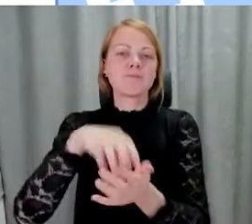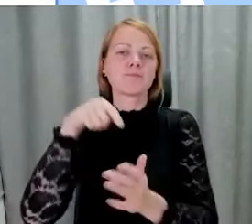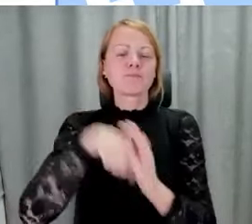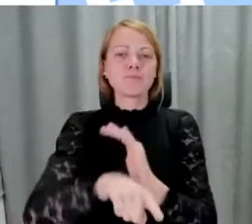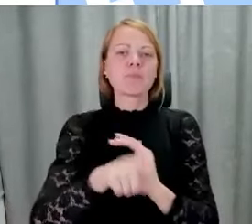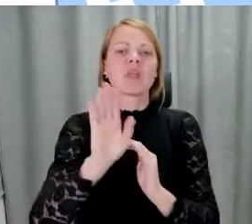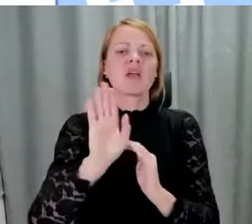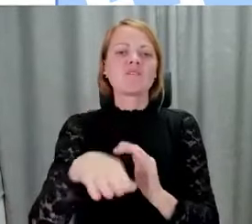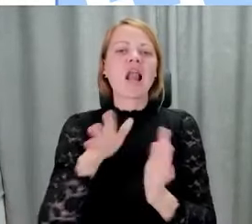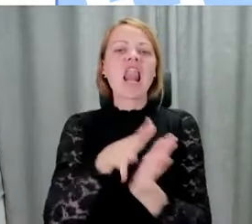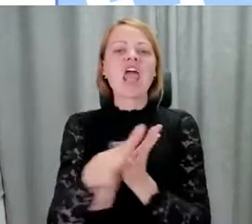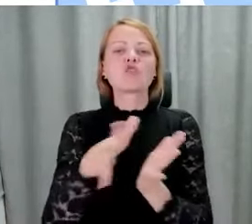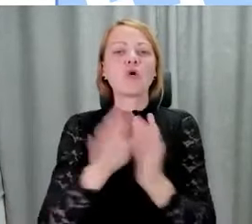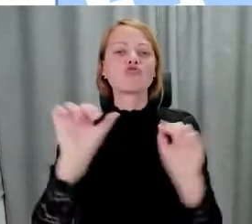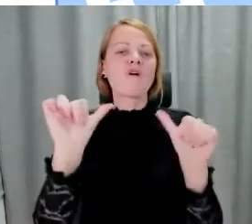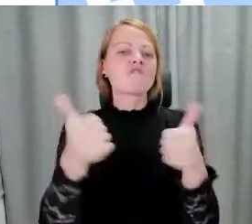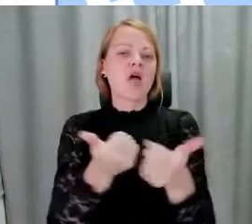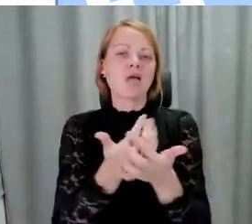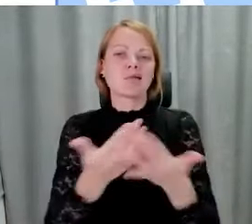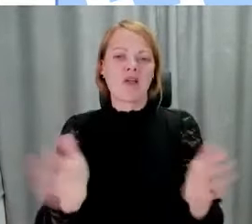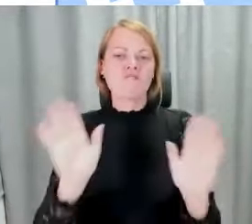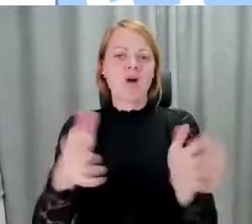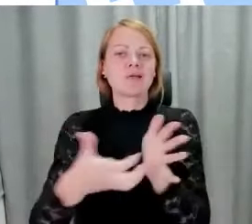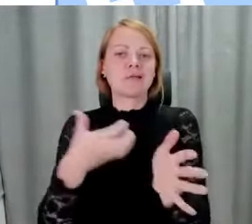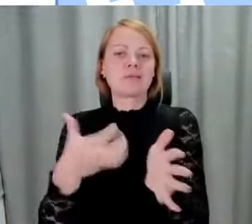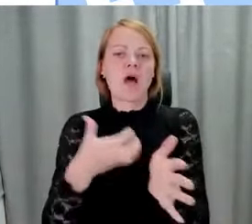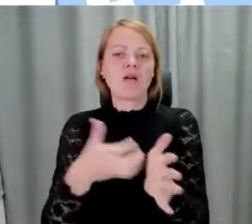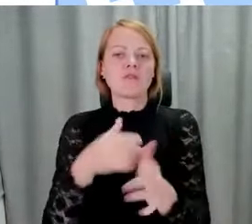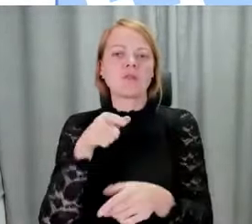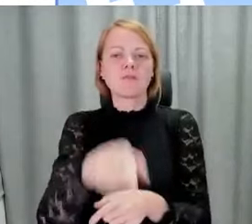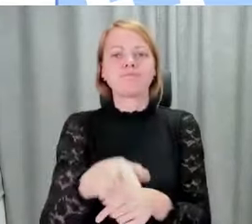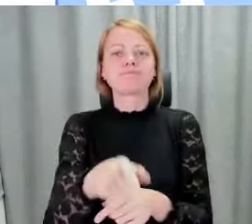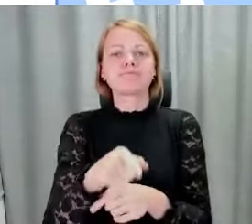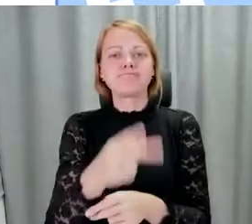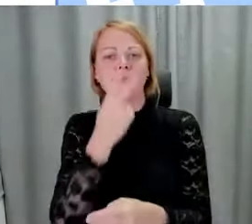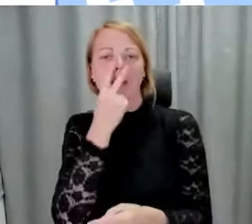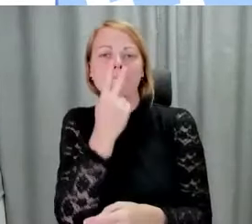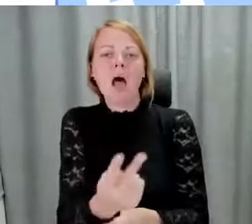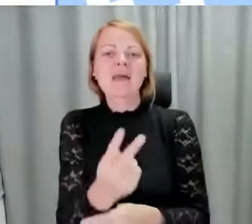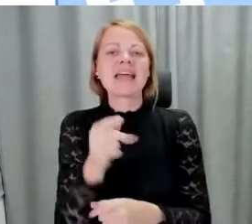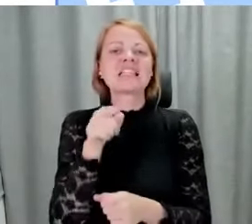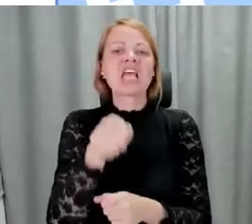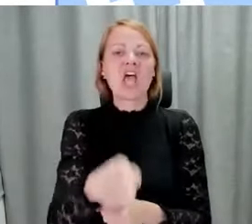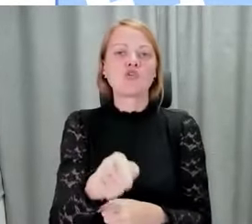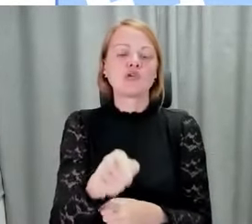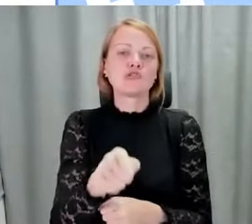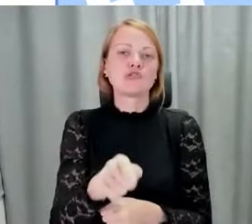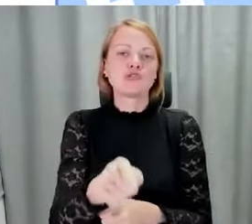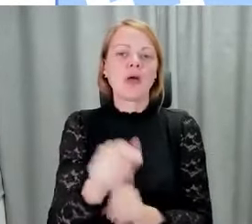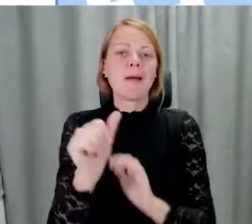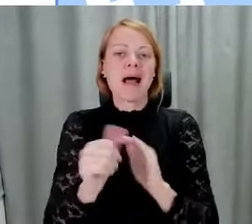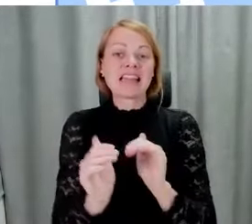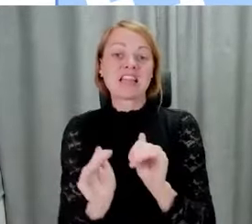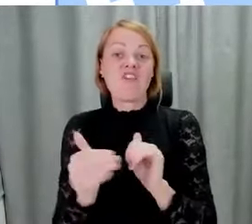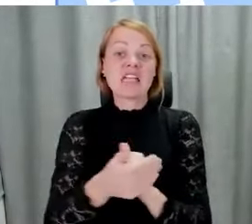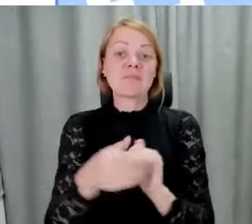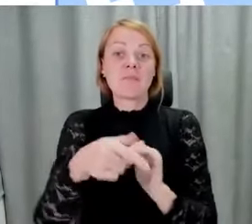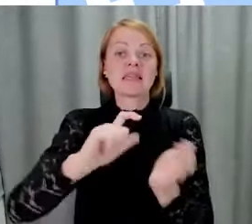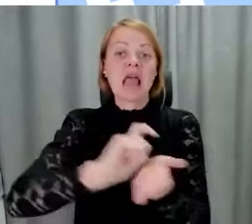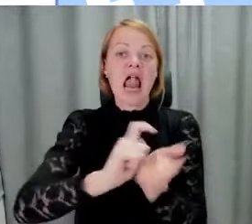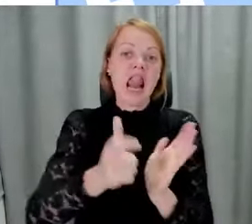vairāki lietošanas veidi. Tas ir, kāpēc mēs esam tā šādā vai paredzējuši, tāpēc, lai šīs patvērtnes telpas vai